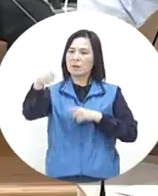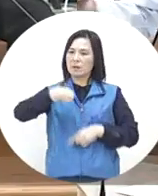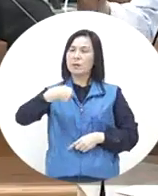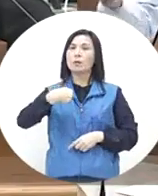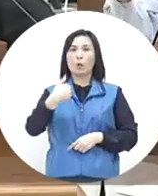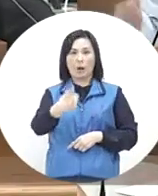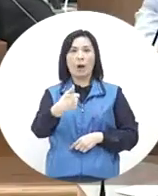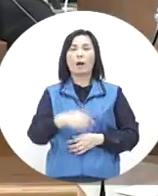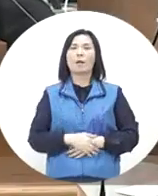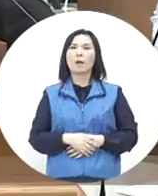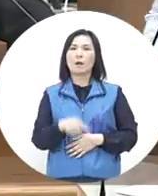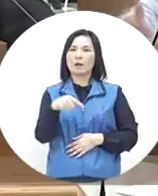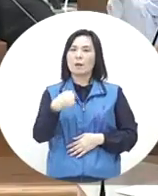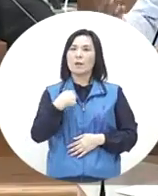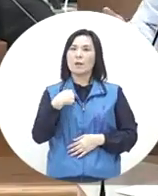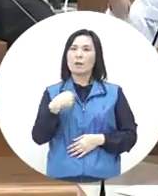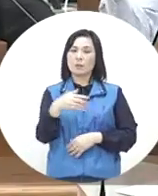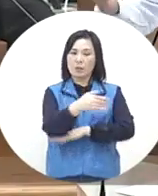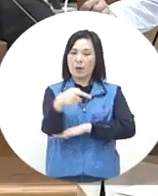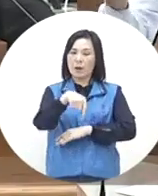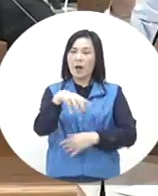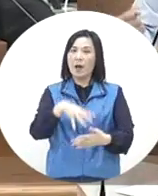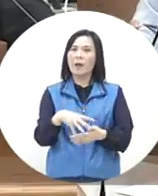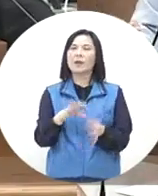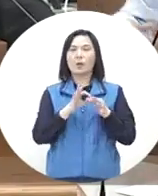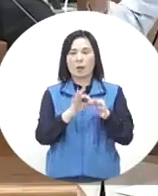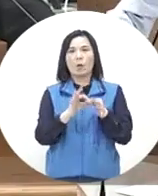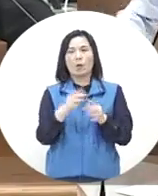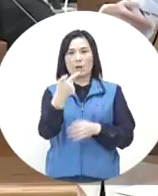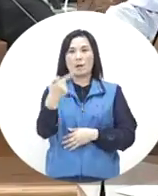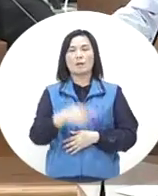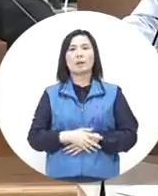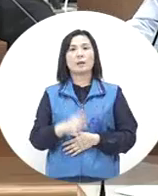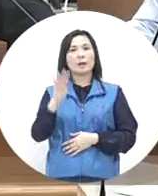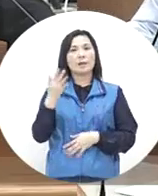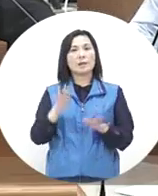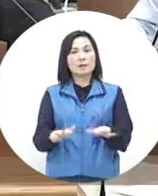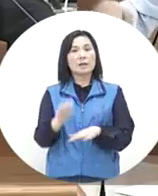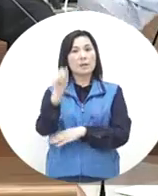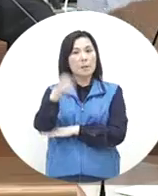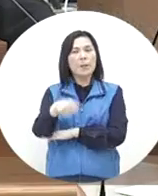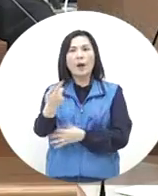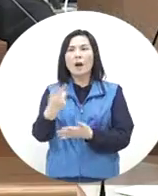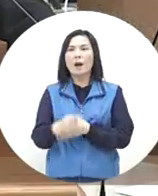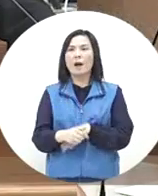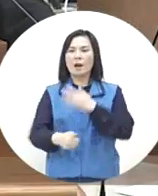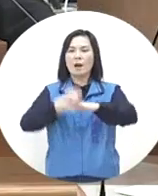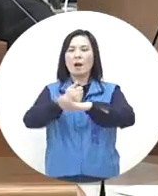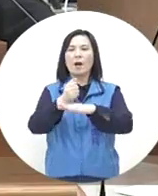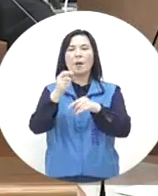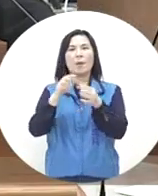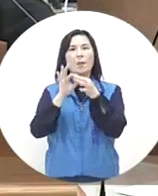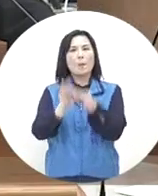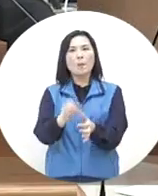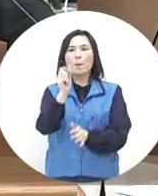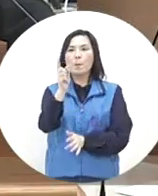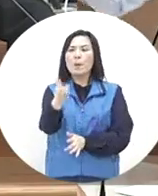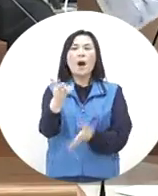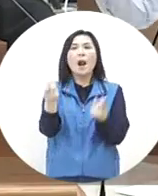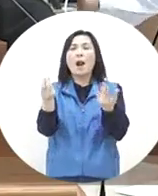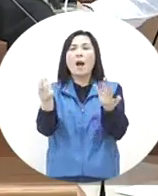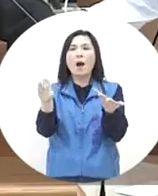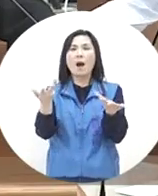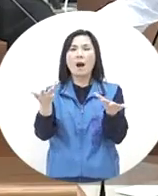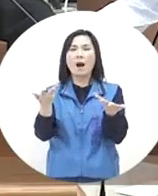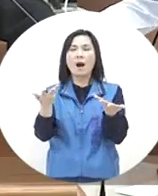的代志你嘛真正足关心诶，但是你今仔跟我答应的代志。你嘛，我继续连任，你选到后一届市长，我唔知道。你